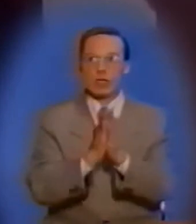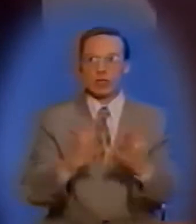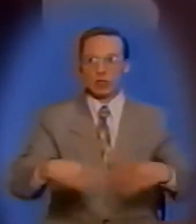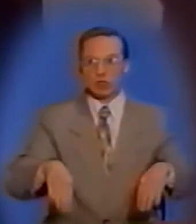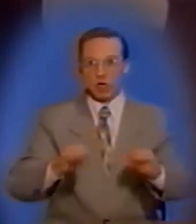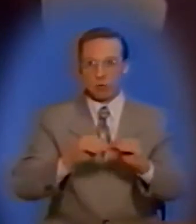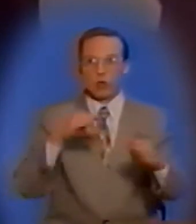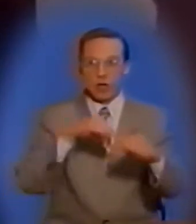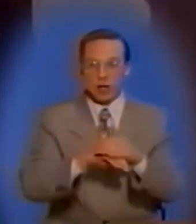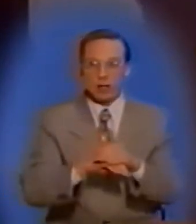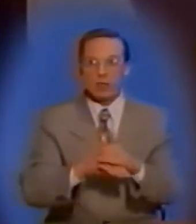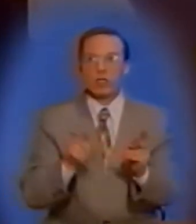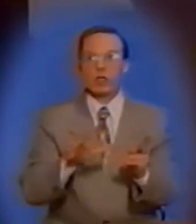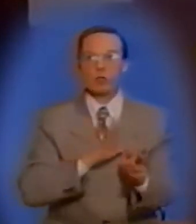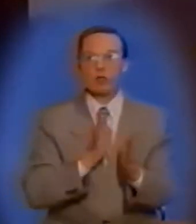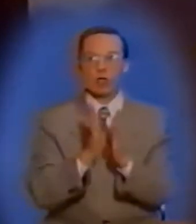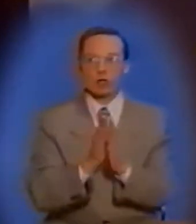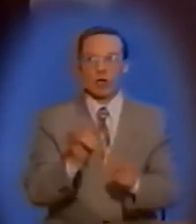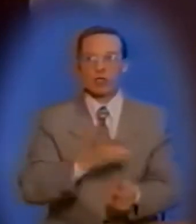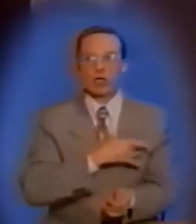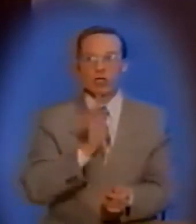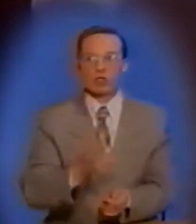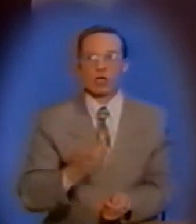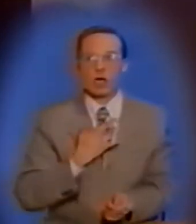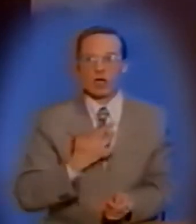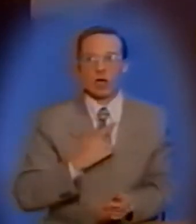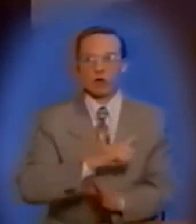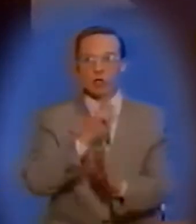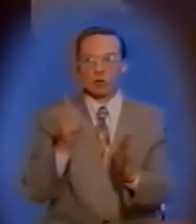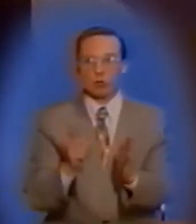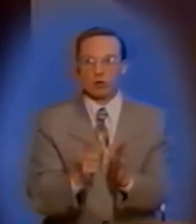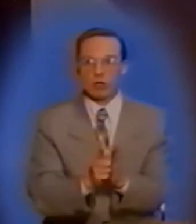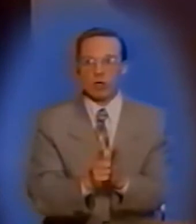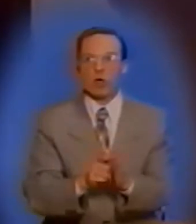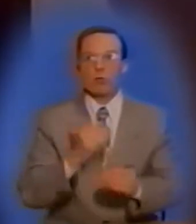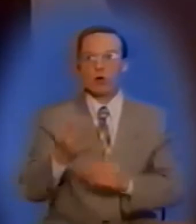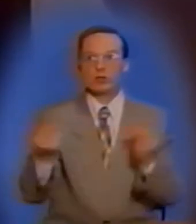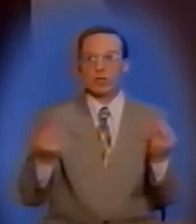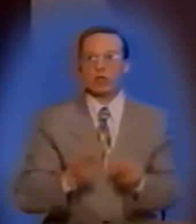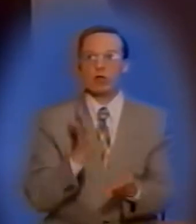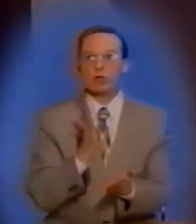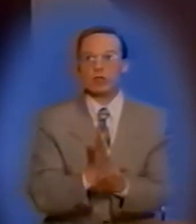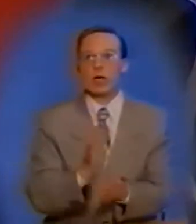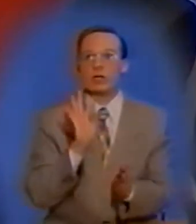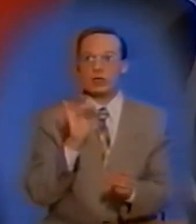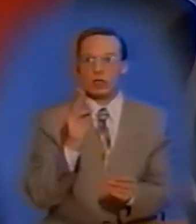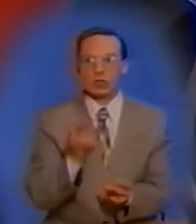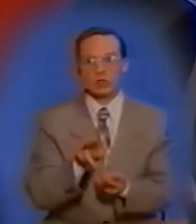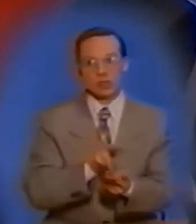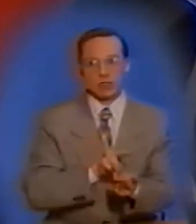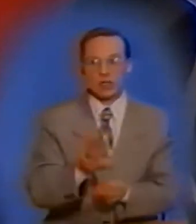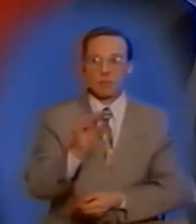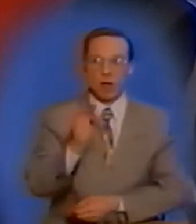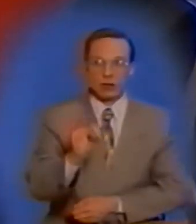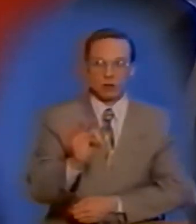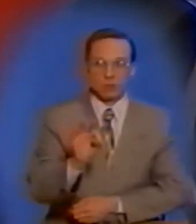šeimoje. Taip, jie buvo religingi. Jie griežtai reikalavo, kad būtent po santukos yra tik tai seksas. Taip.